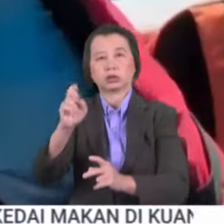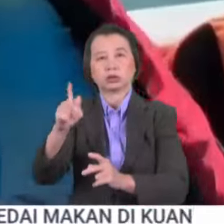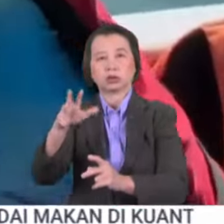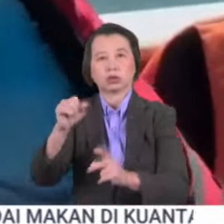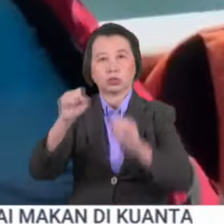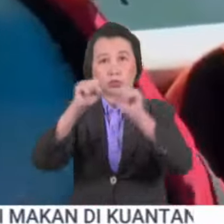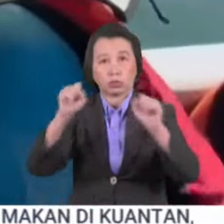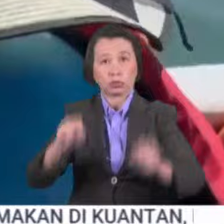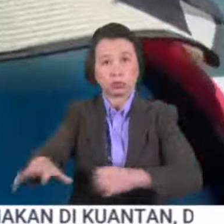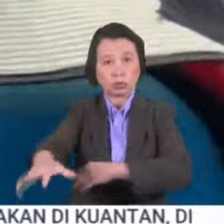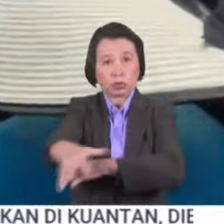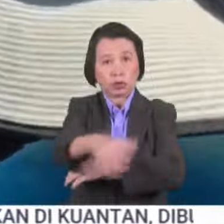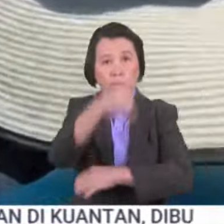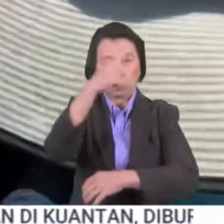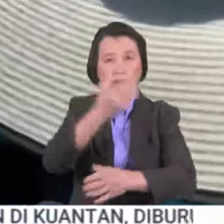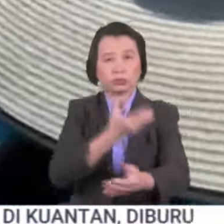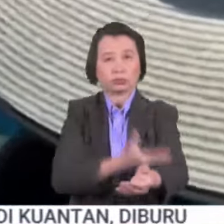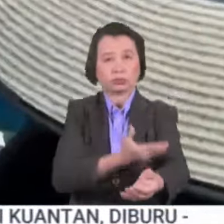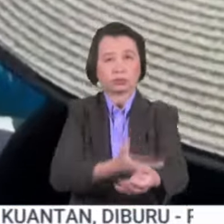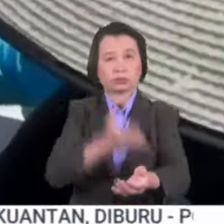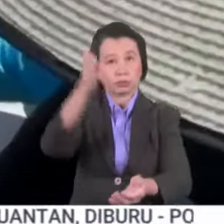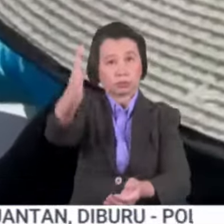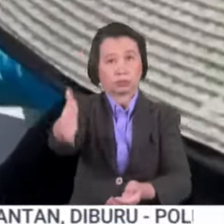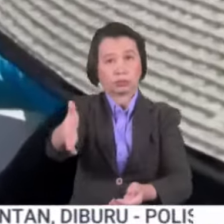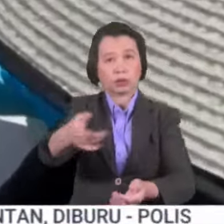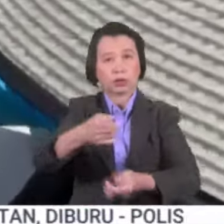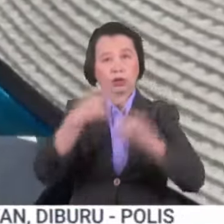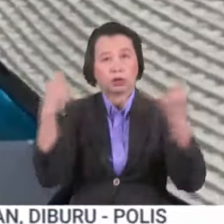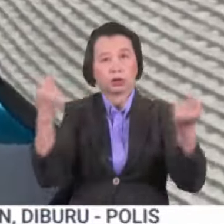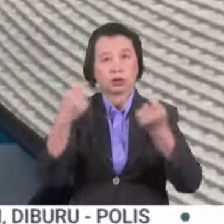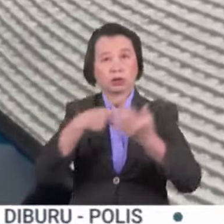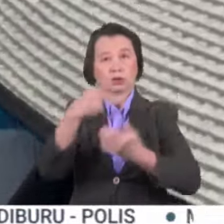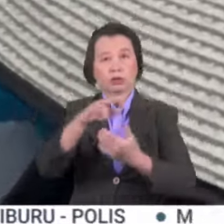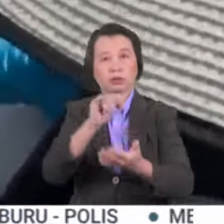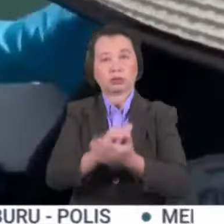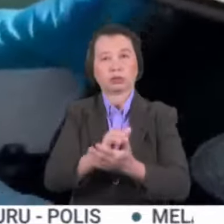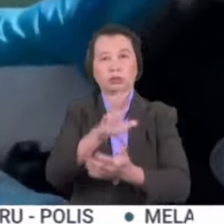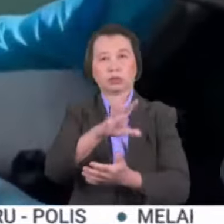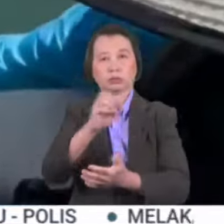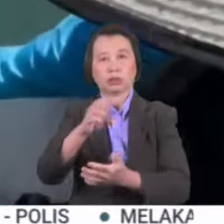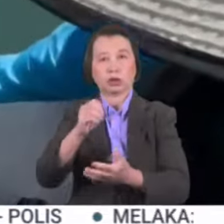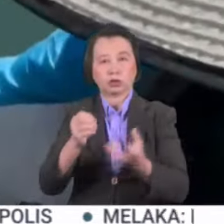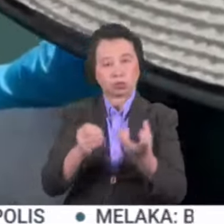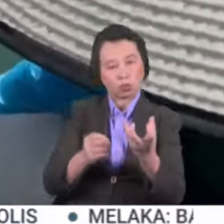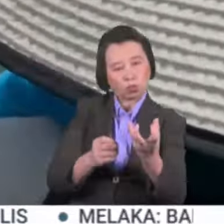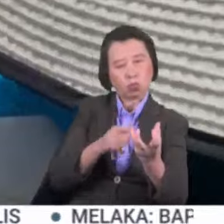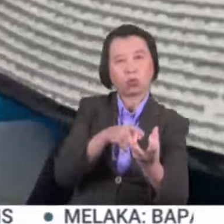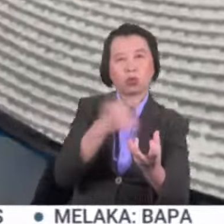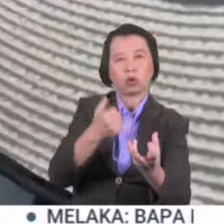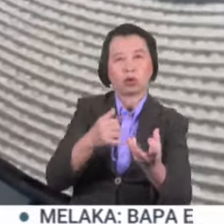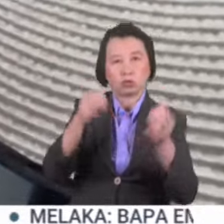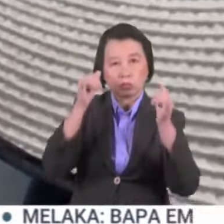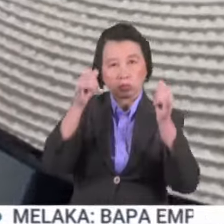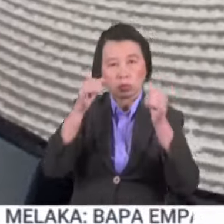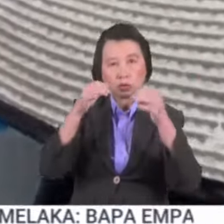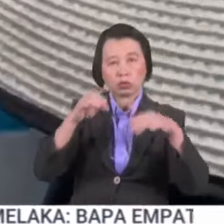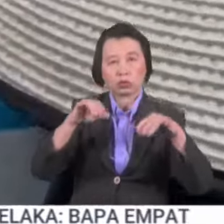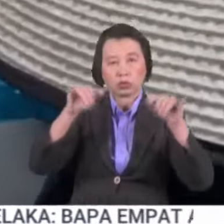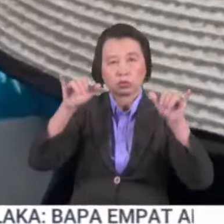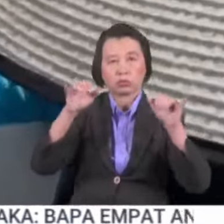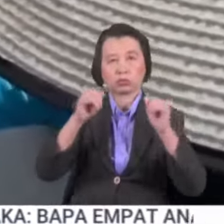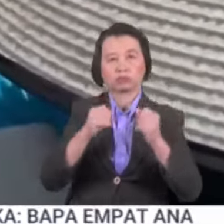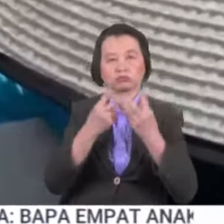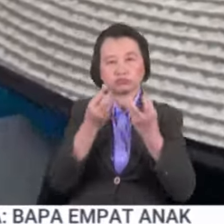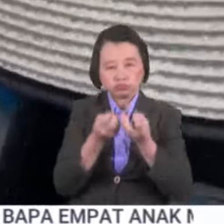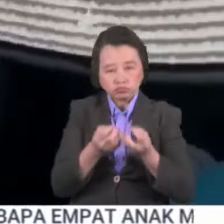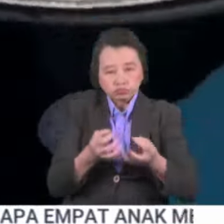ekosistem marin untuk generasi akan datang. Sempena program itu, sebanyak 500 spesies terumbu karang jenis tanduk rusa berjaya